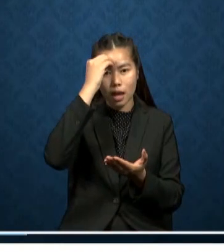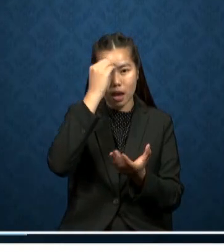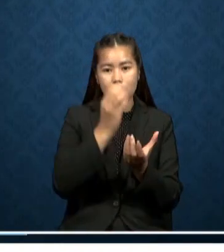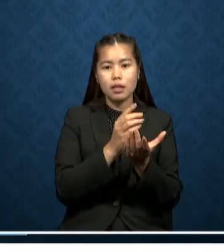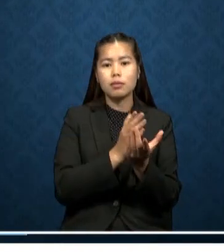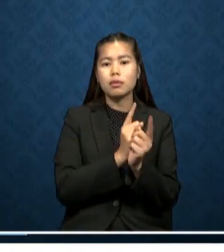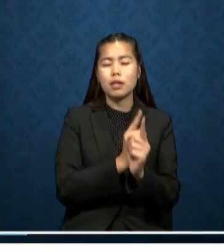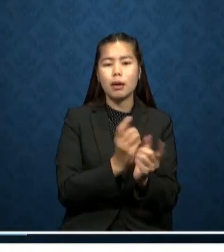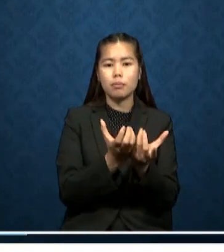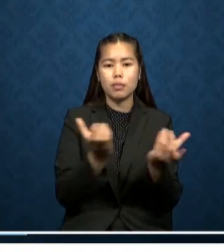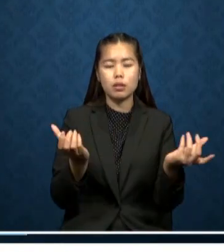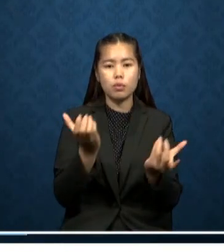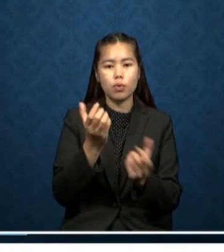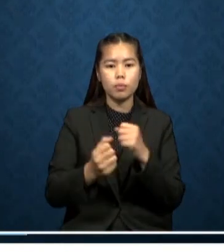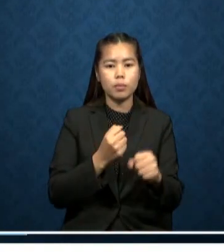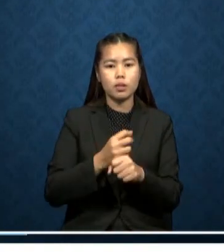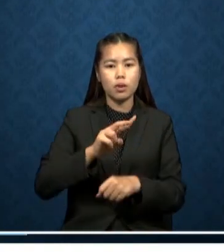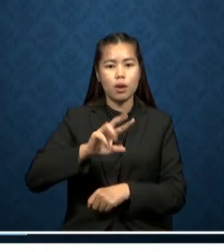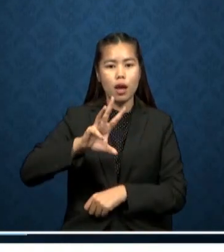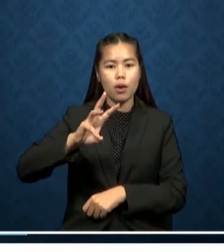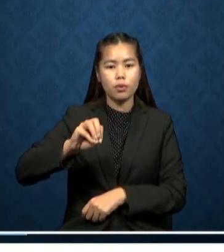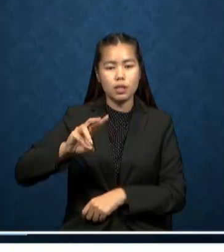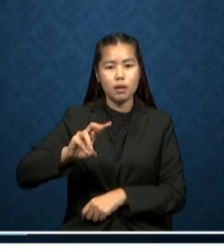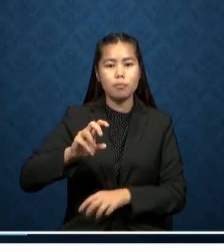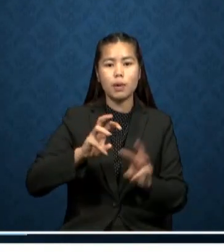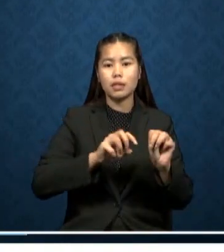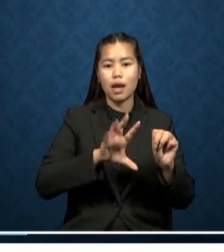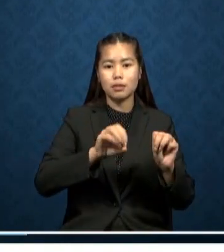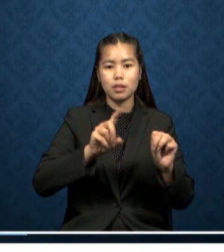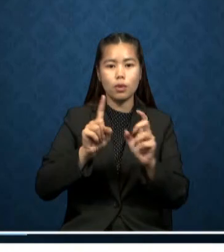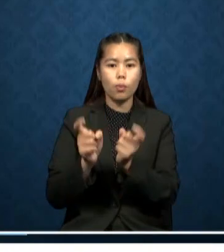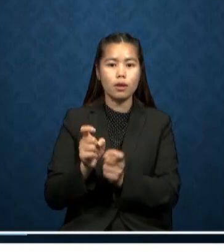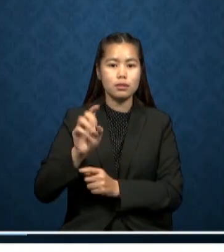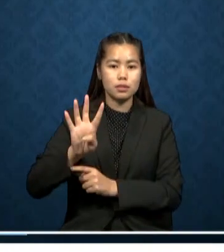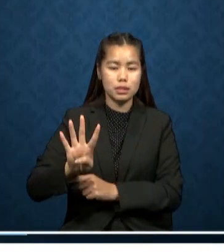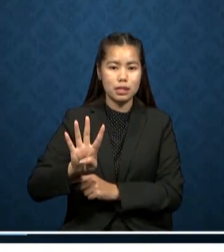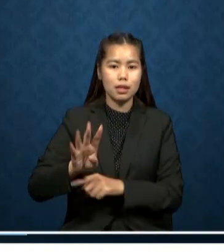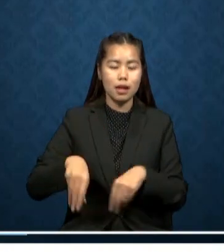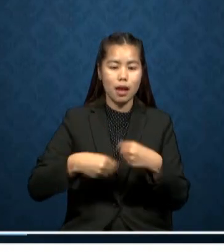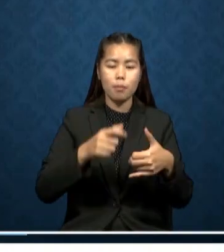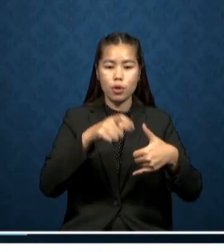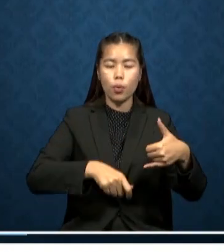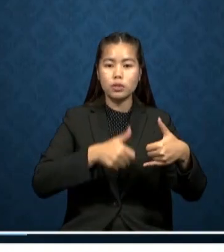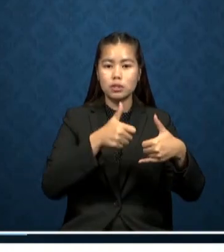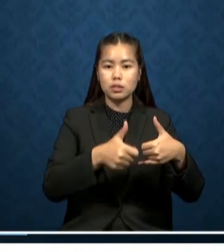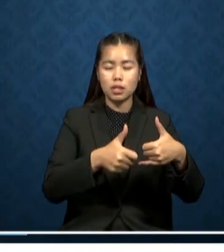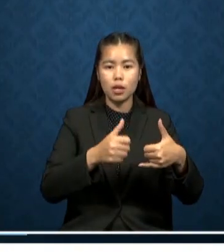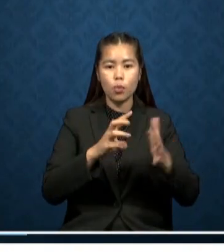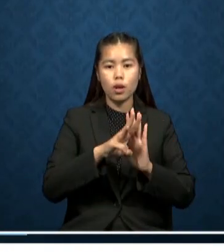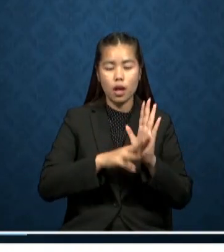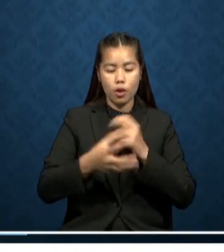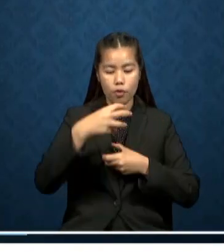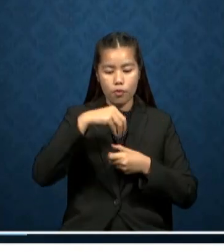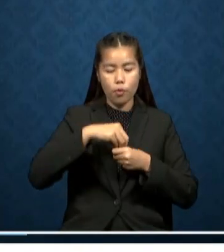ไทยพุธศักราช 2560มาตรา 54วรรค 4คือการสร้างคนดีมีวินัยภูมิใจในชาติ